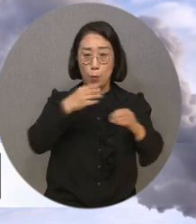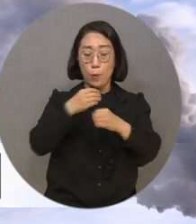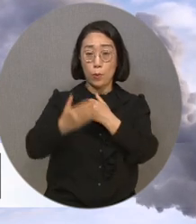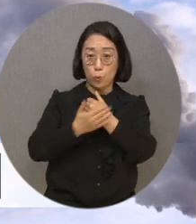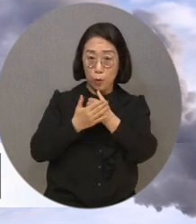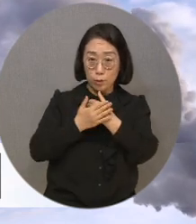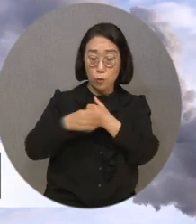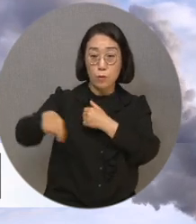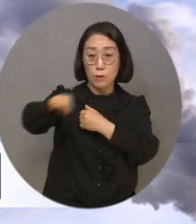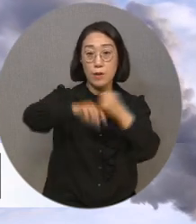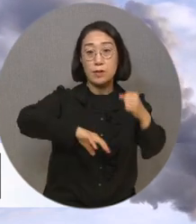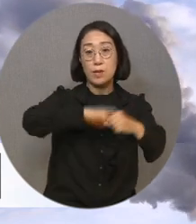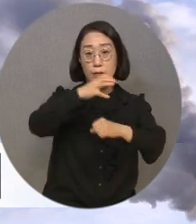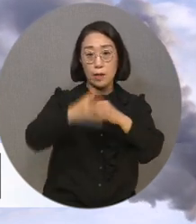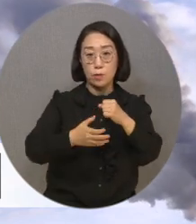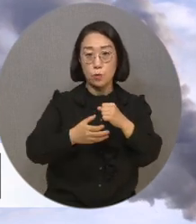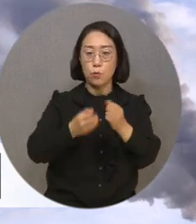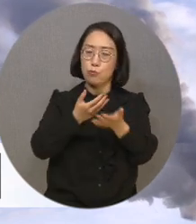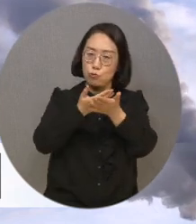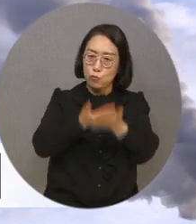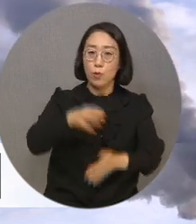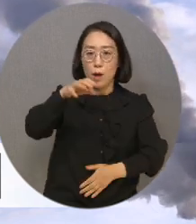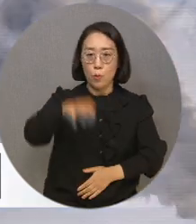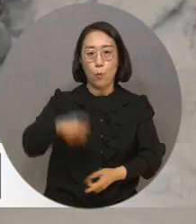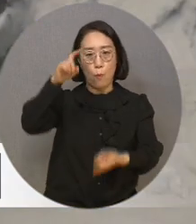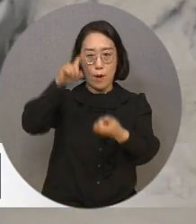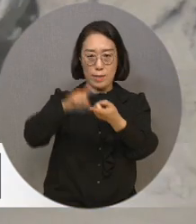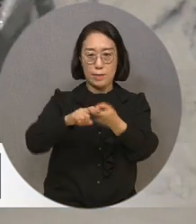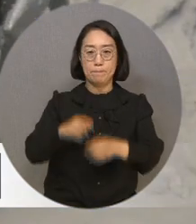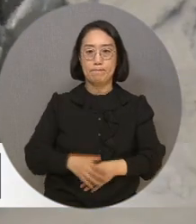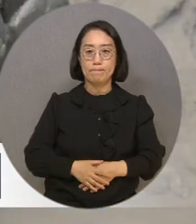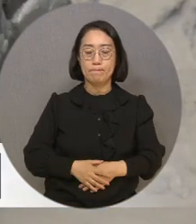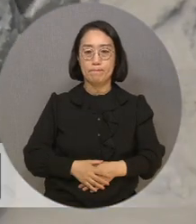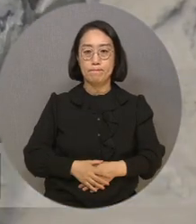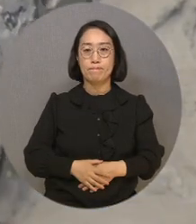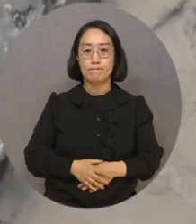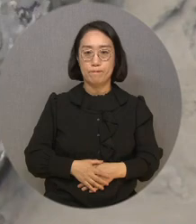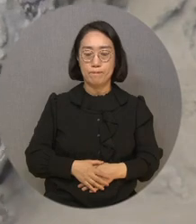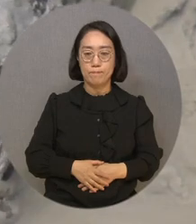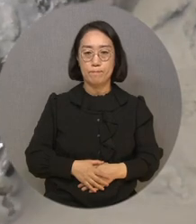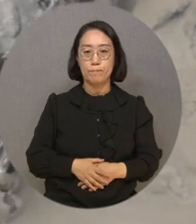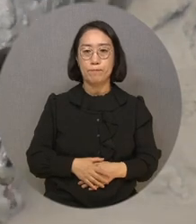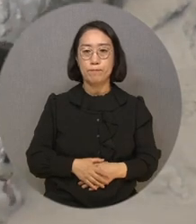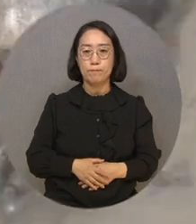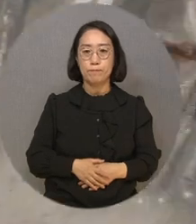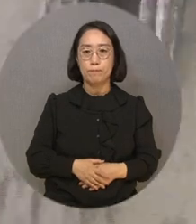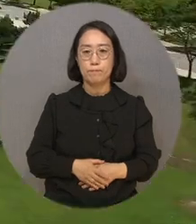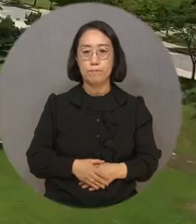블루카본으로 전 세계적으로 주목받고 있습니다. 복지TV 뉴스 황영재입니다.